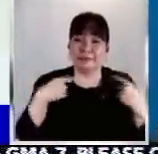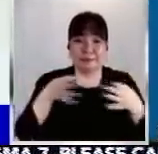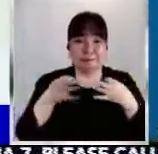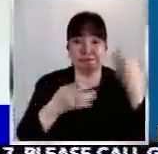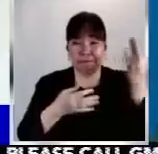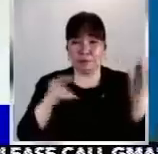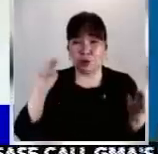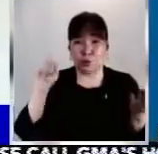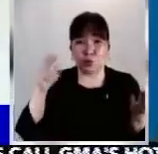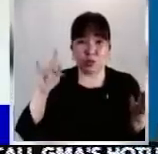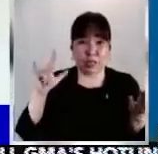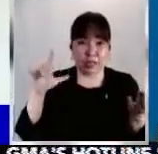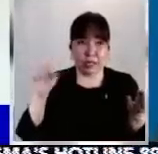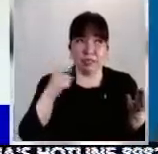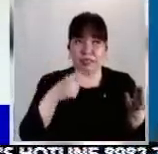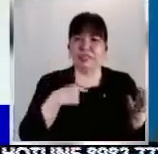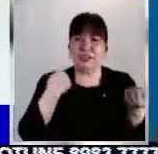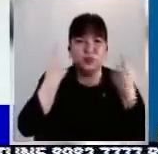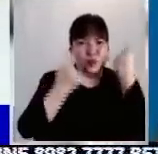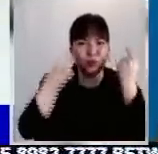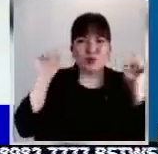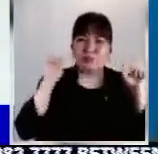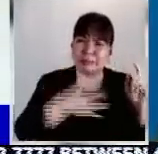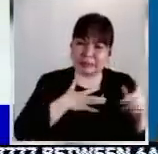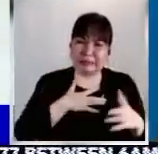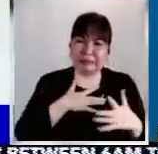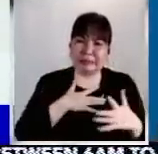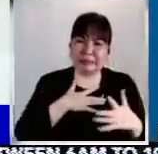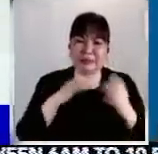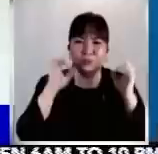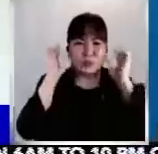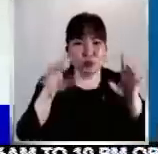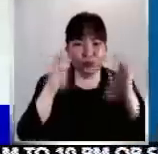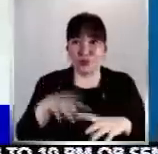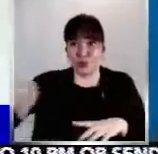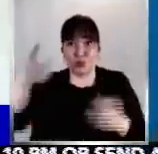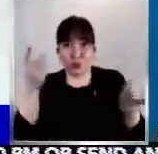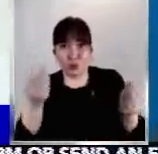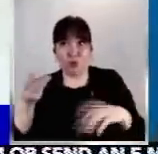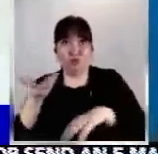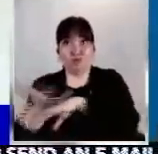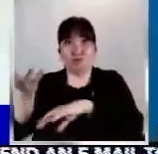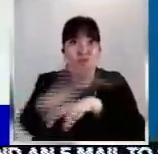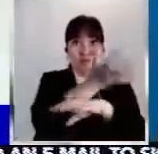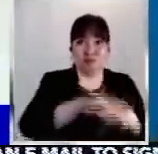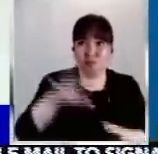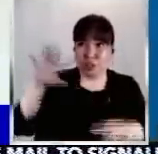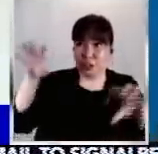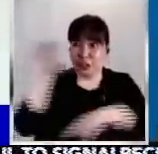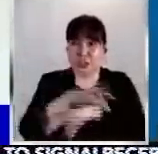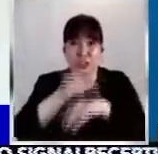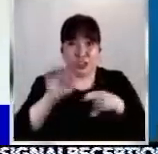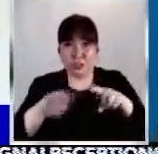understandably concerns our people and spreading baseless and malicious rumors